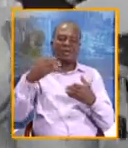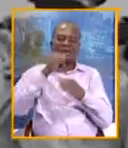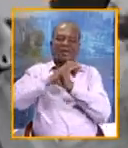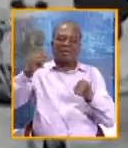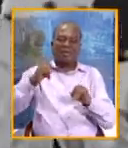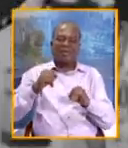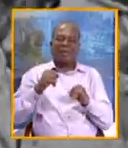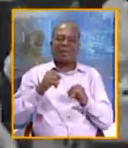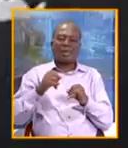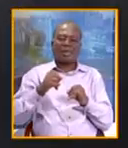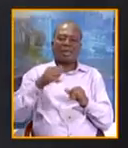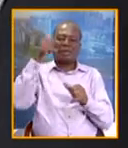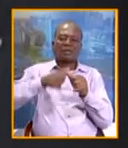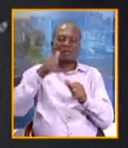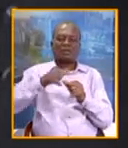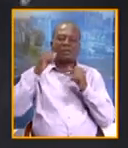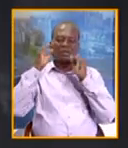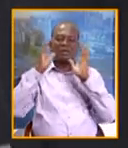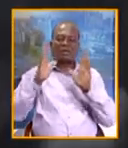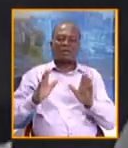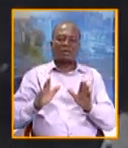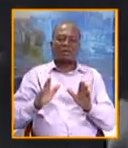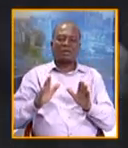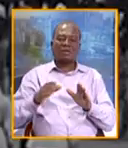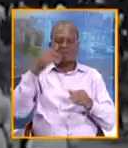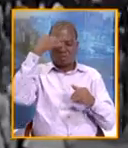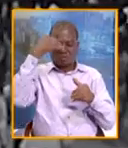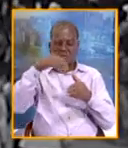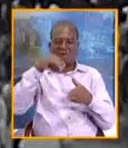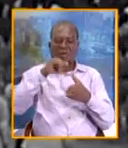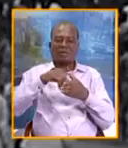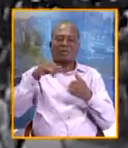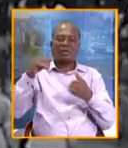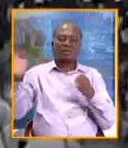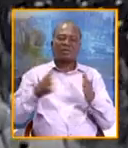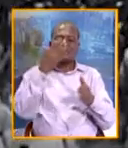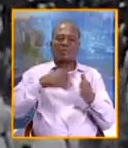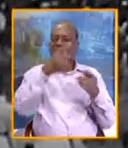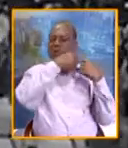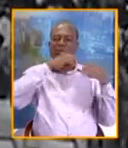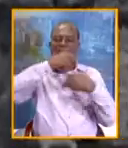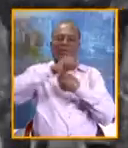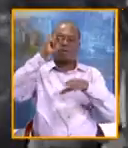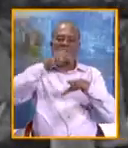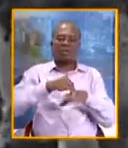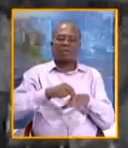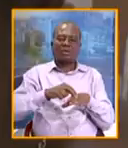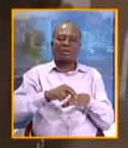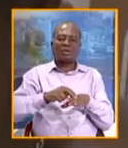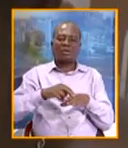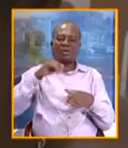fédérateur chaque citoyen ivoirien se reconnaît en ce champ depuis sa création cette